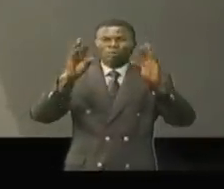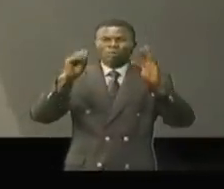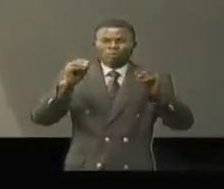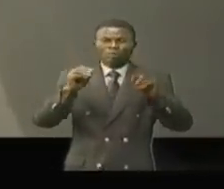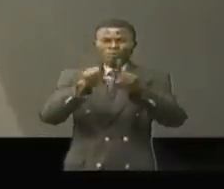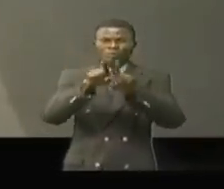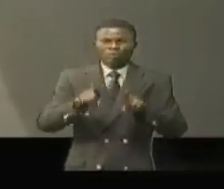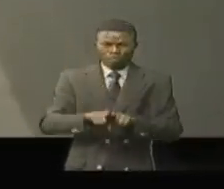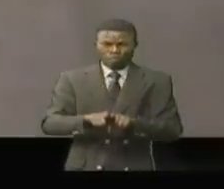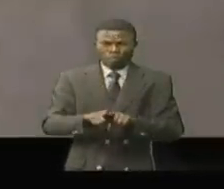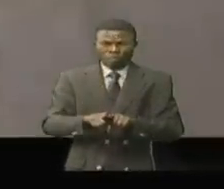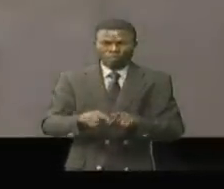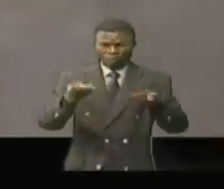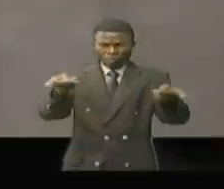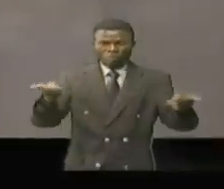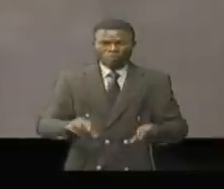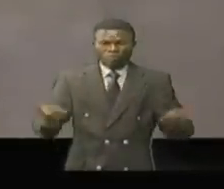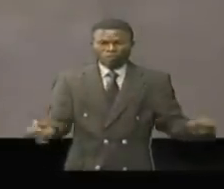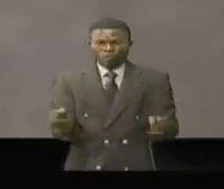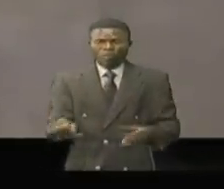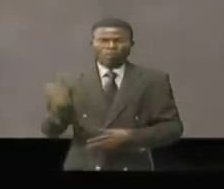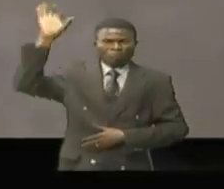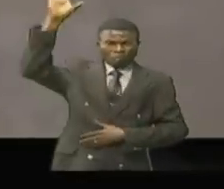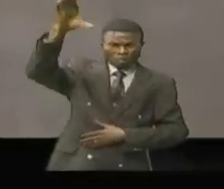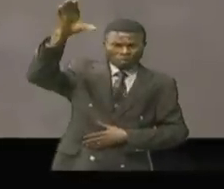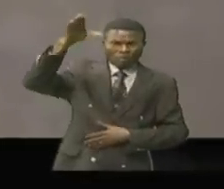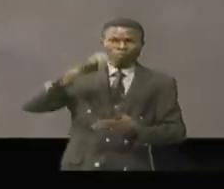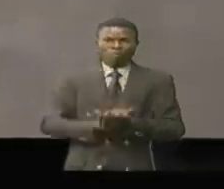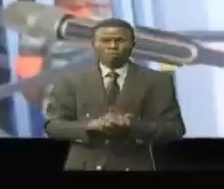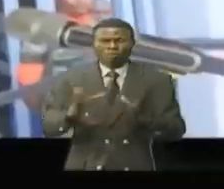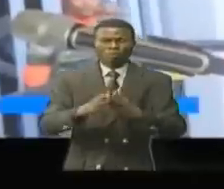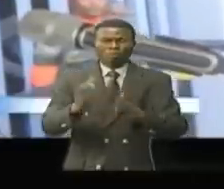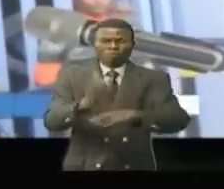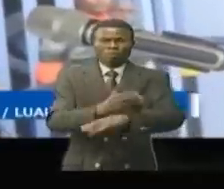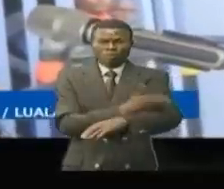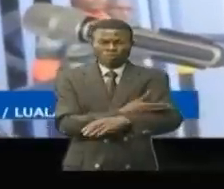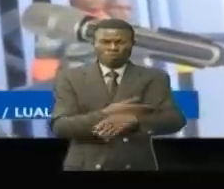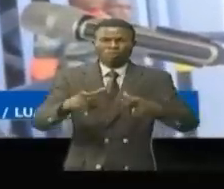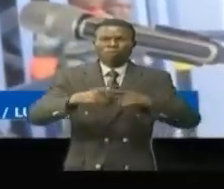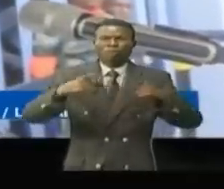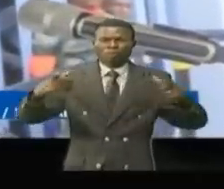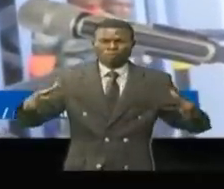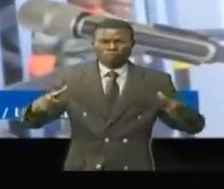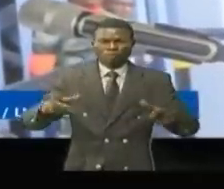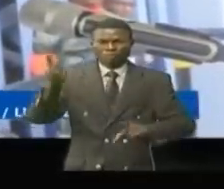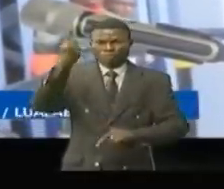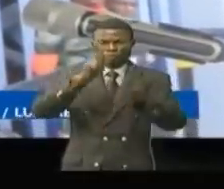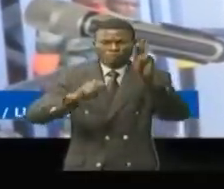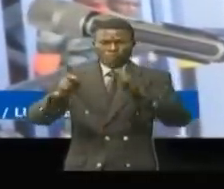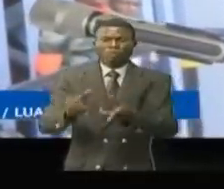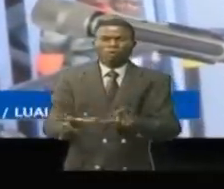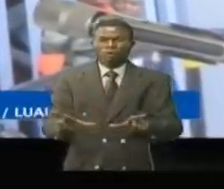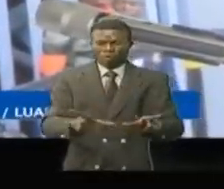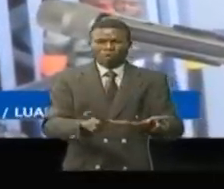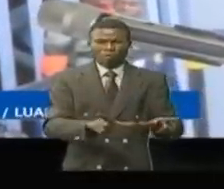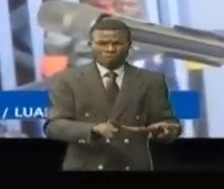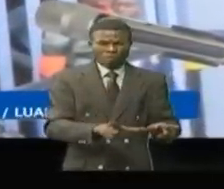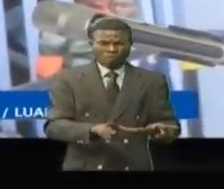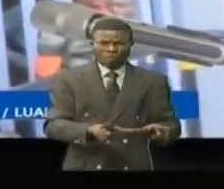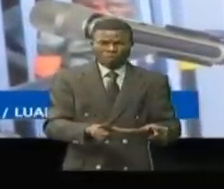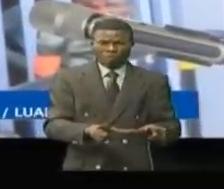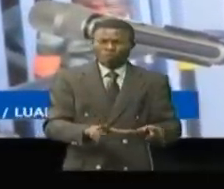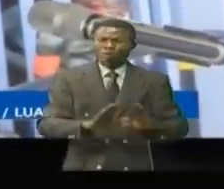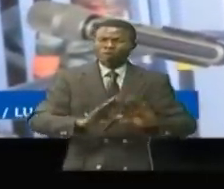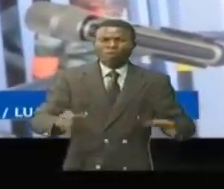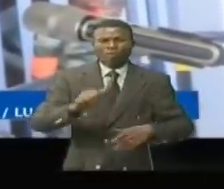omettre ces terrains de basketball. Avec l'accroissement démographique de la population du Lualaba, elle n'était plus en